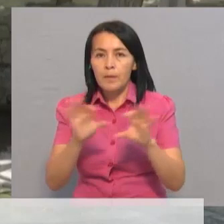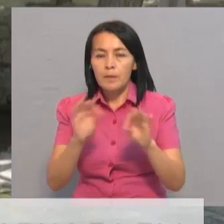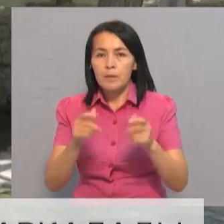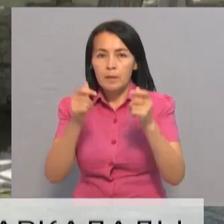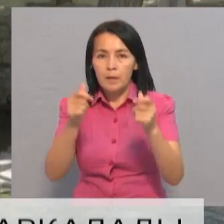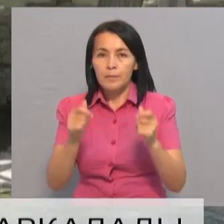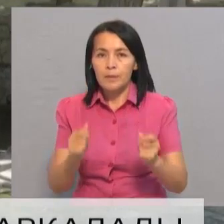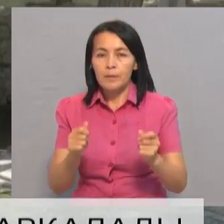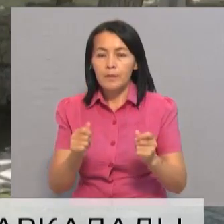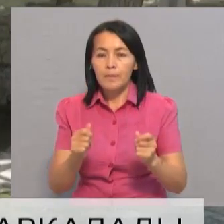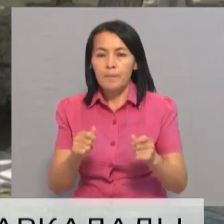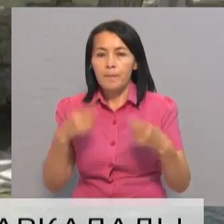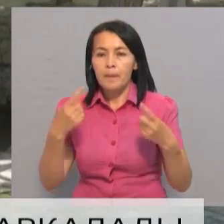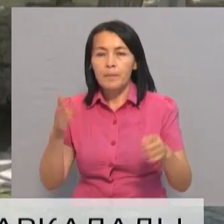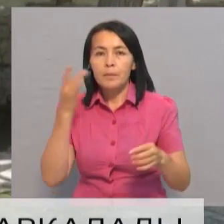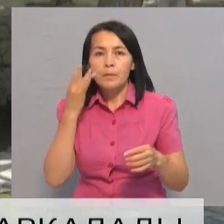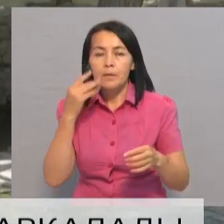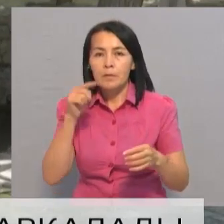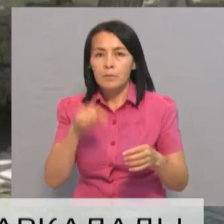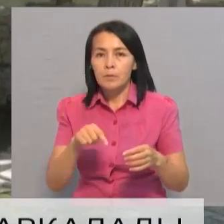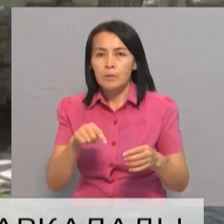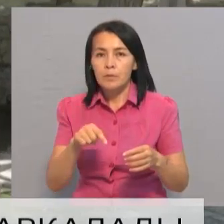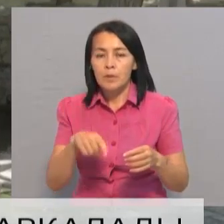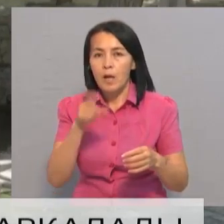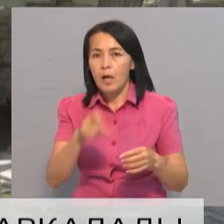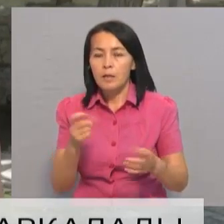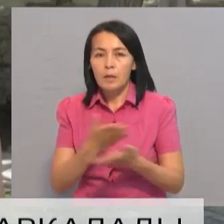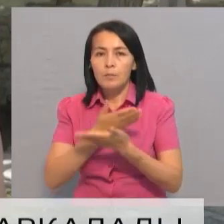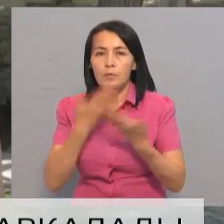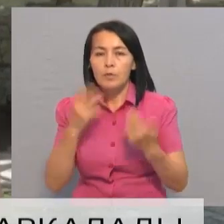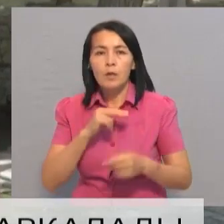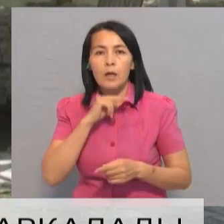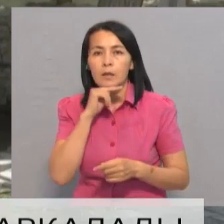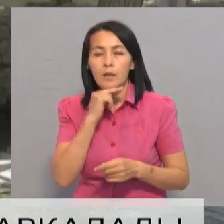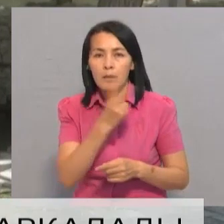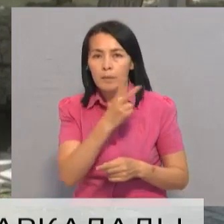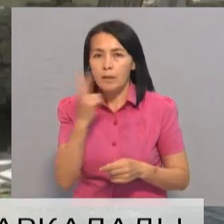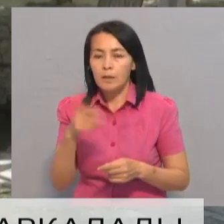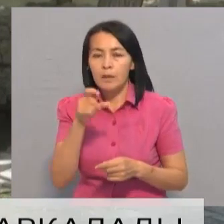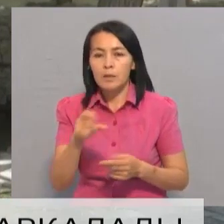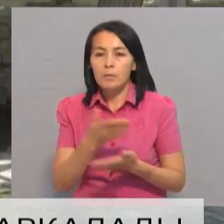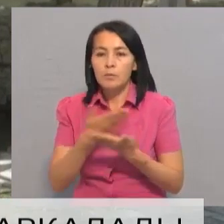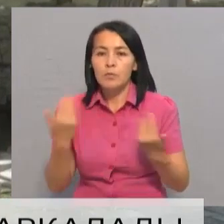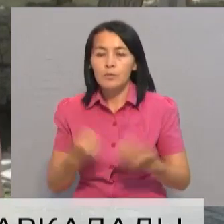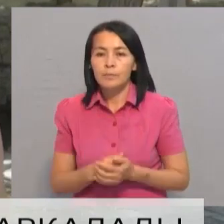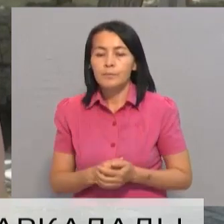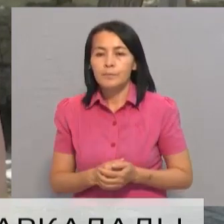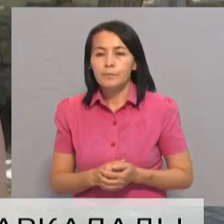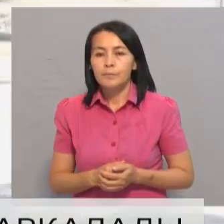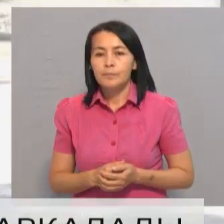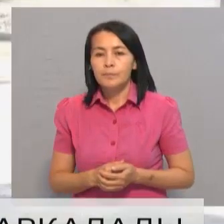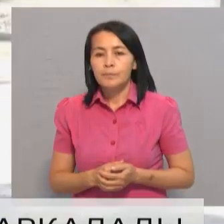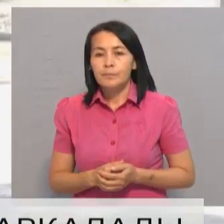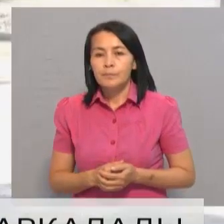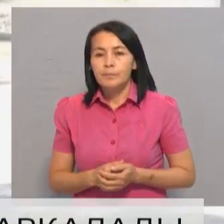кетеді. А бірақ постоянно бұл жерде ондай еш адам жоқ, қадағалап жүретін, қарайтын олай. Ондай адамдар